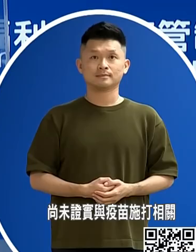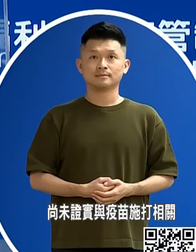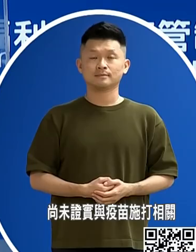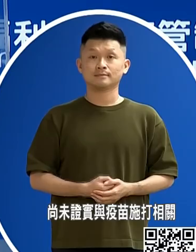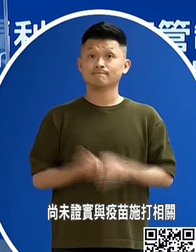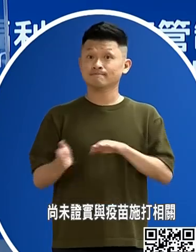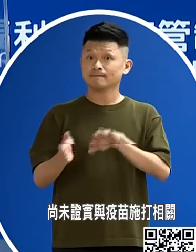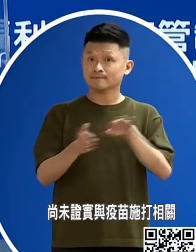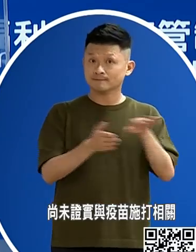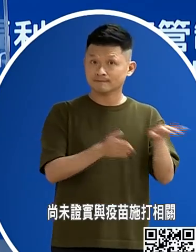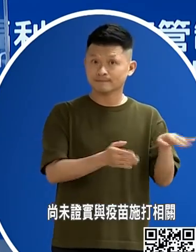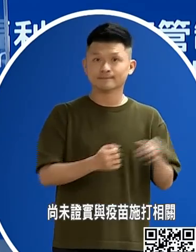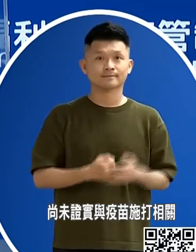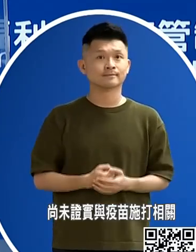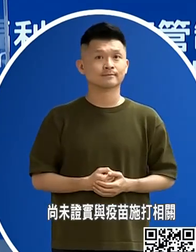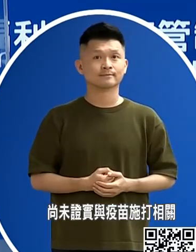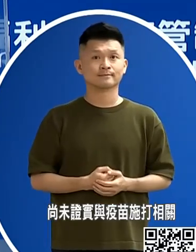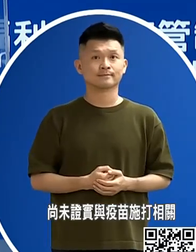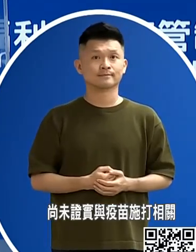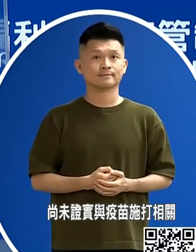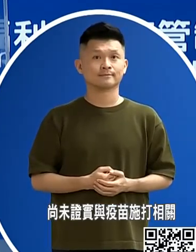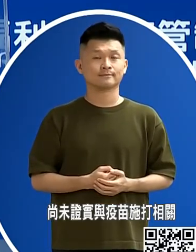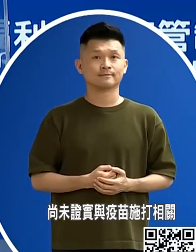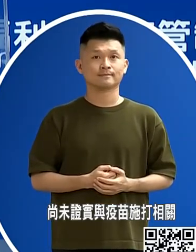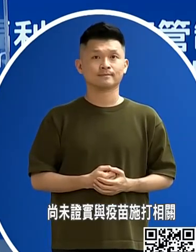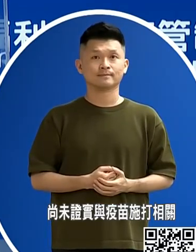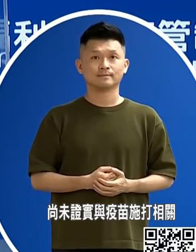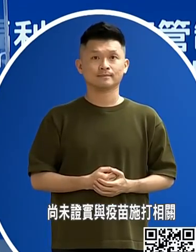那至于在